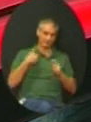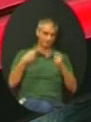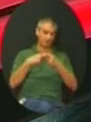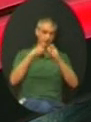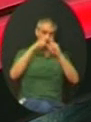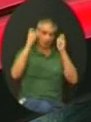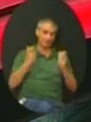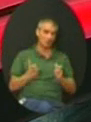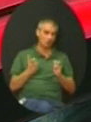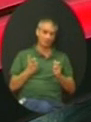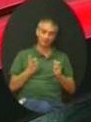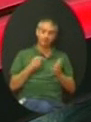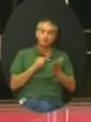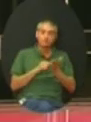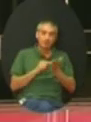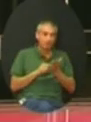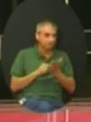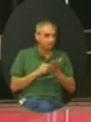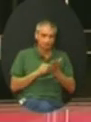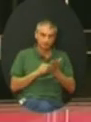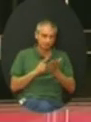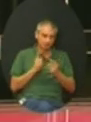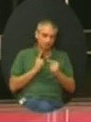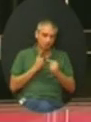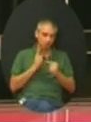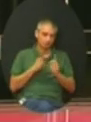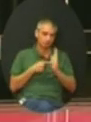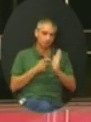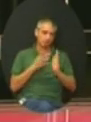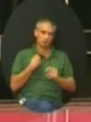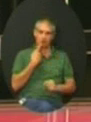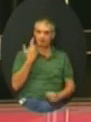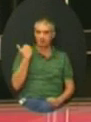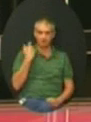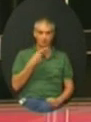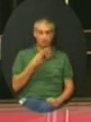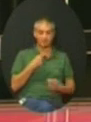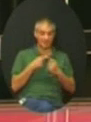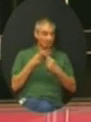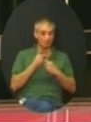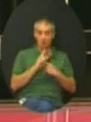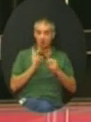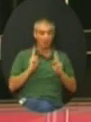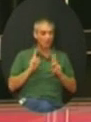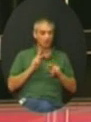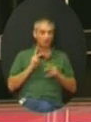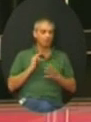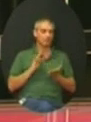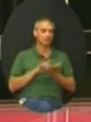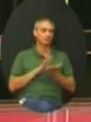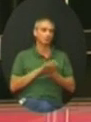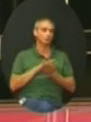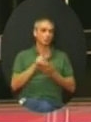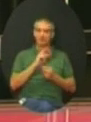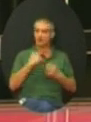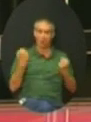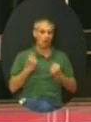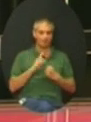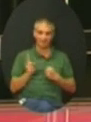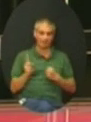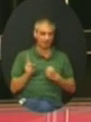המגנומטרי. ולכן זה בדיוק מצביע על מה שאמרתי קודם, כשהגוף הזה לא קיים בשוטף, לא